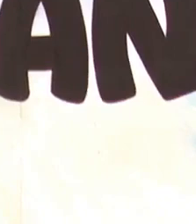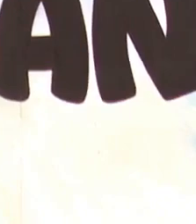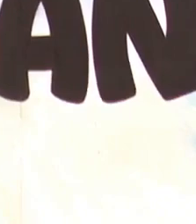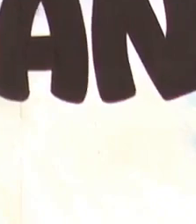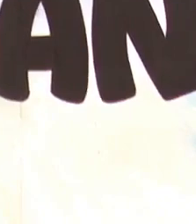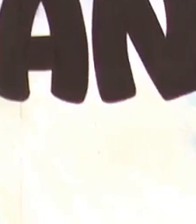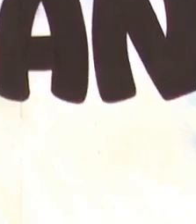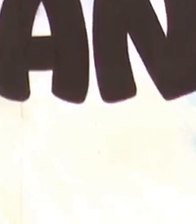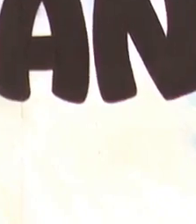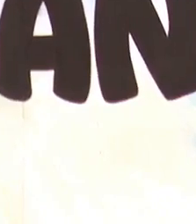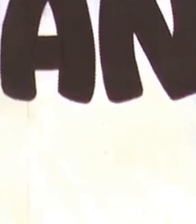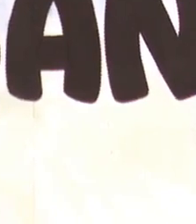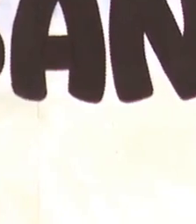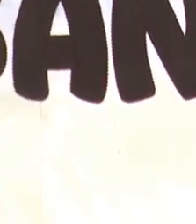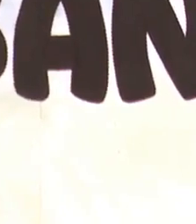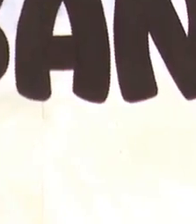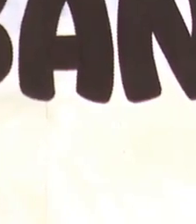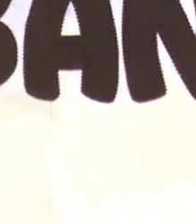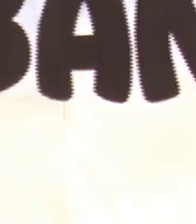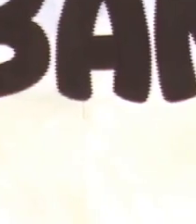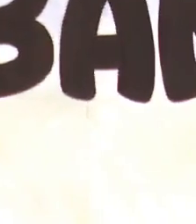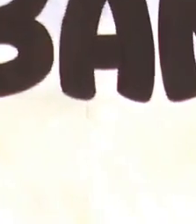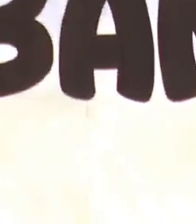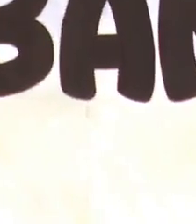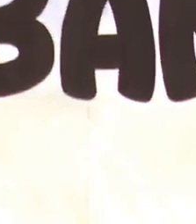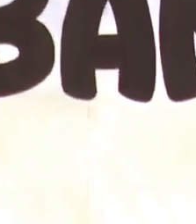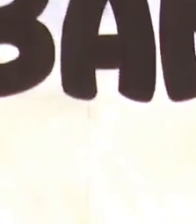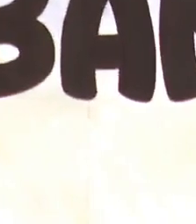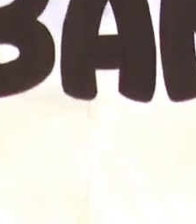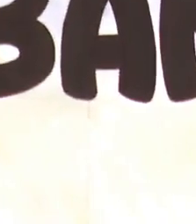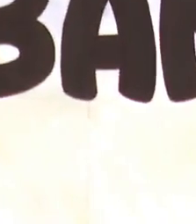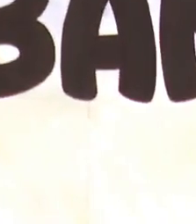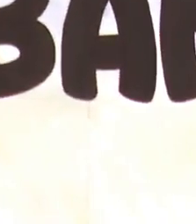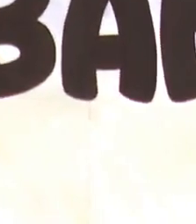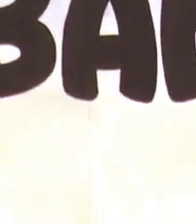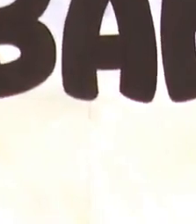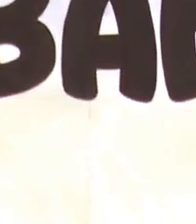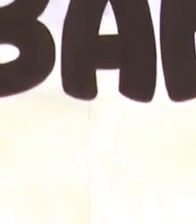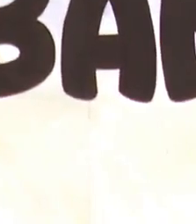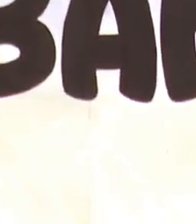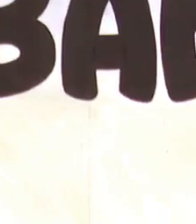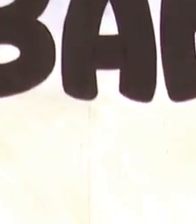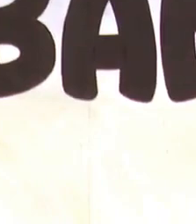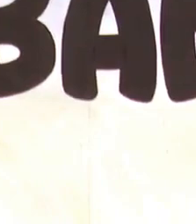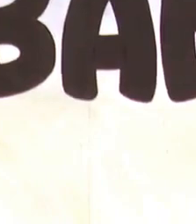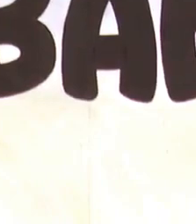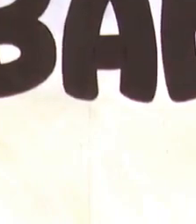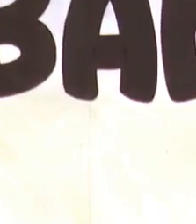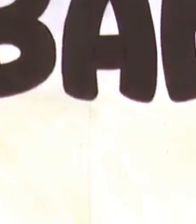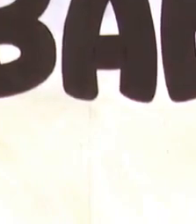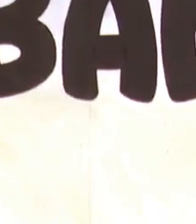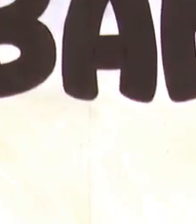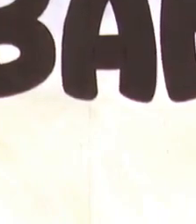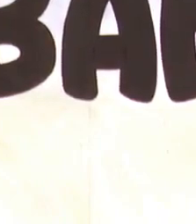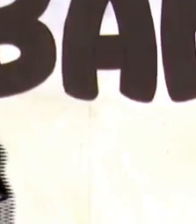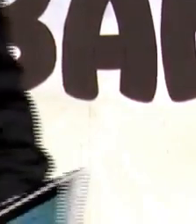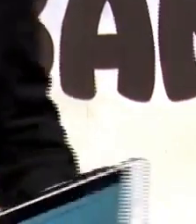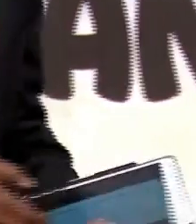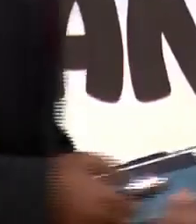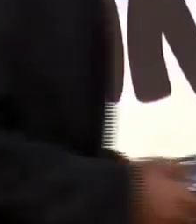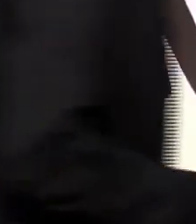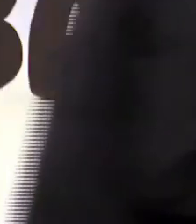Mungu likusudia kuwa kwa ajili ya watu wengine. Tunakushukuru kwa sababu umesikia maombi yetu, katika jina lako Yesu, amen.